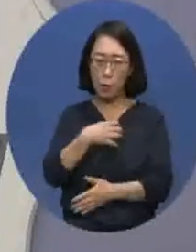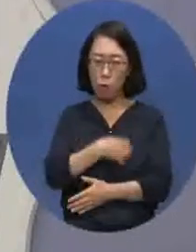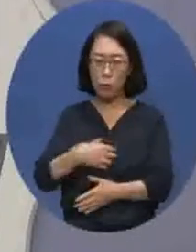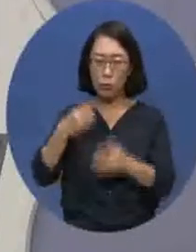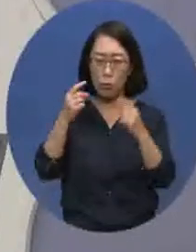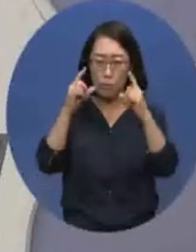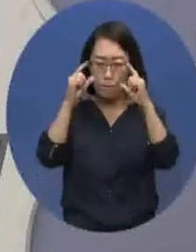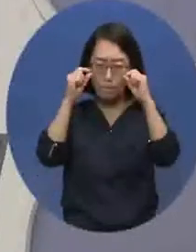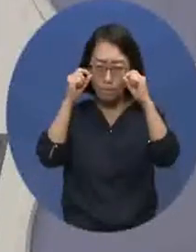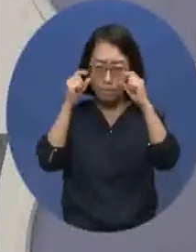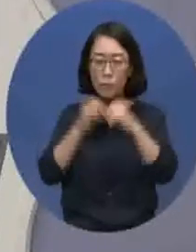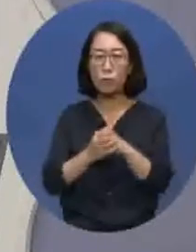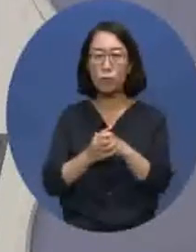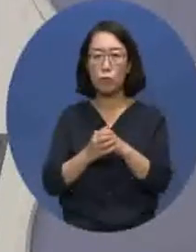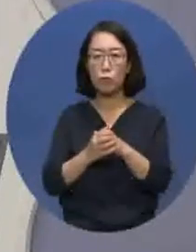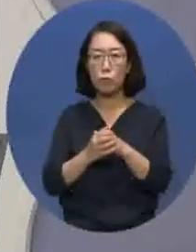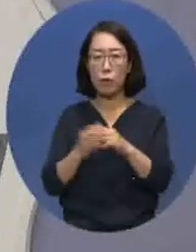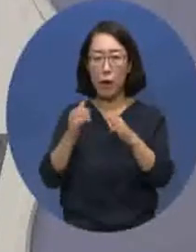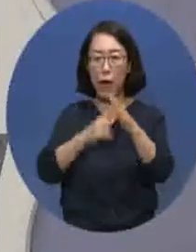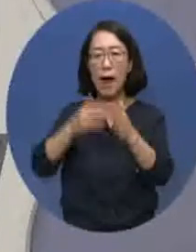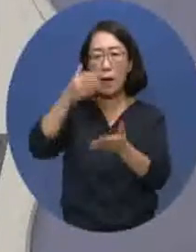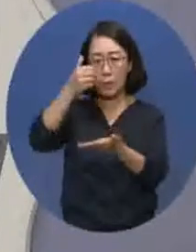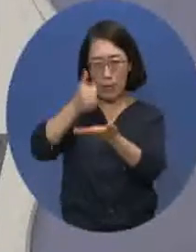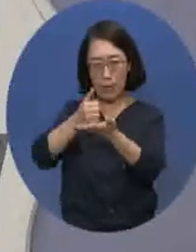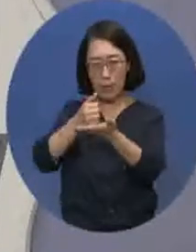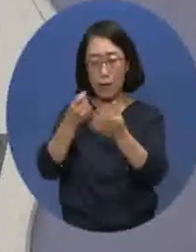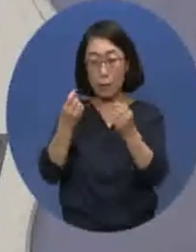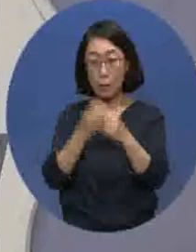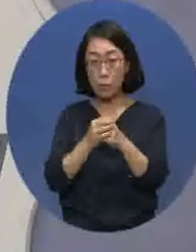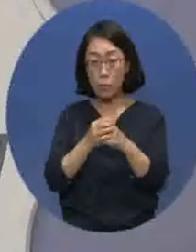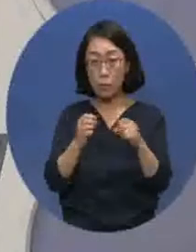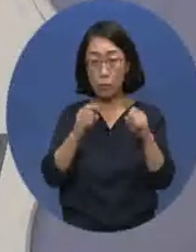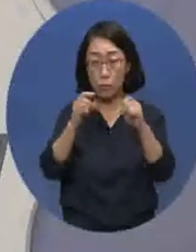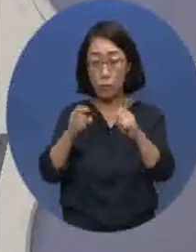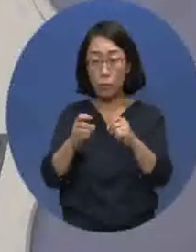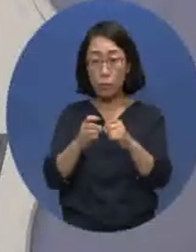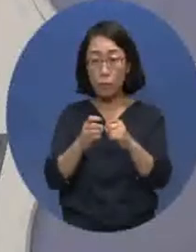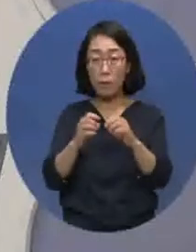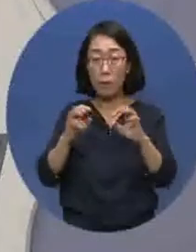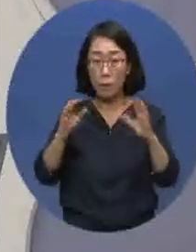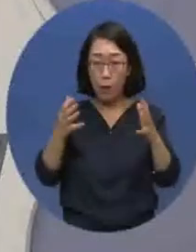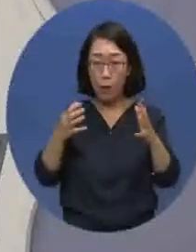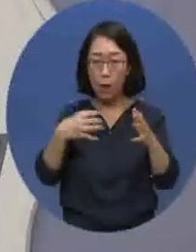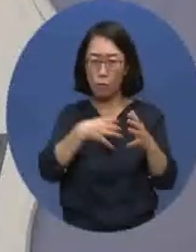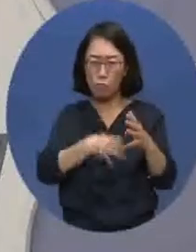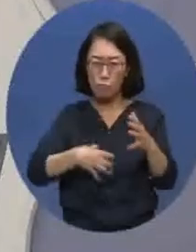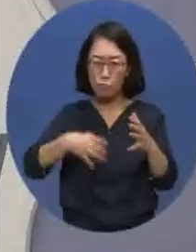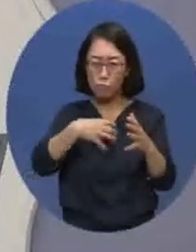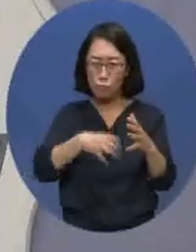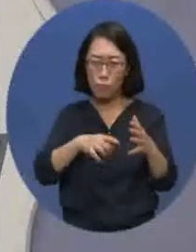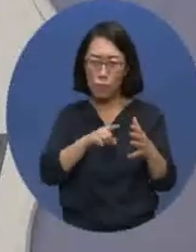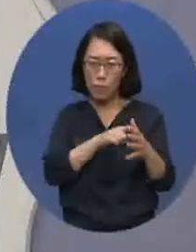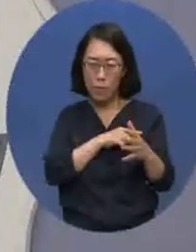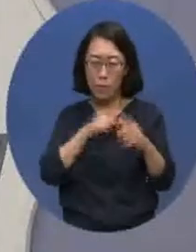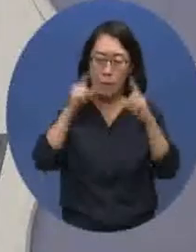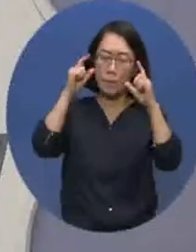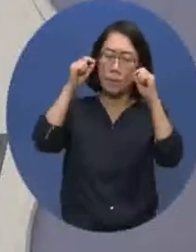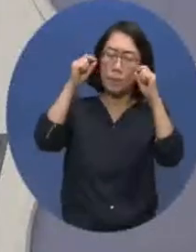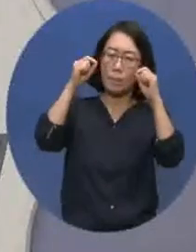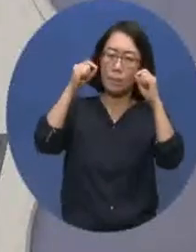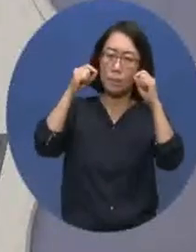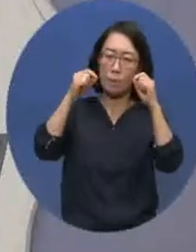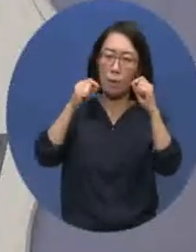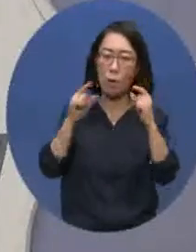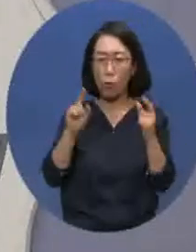가장 일겁니다 한 나라의 이런 위기에 봉착 을 하게 되면 가장 잡문 이루며 문제점을